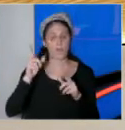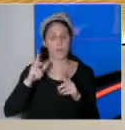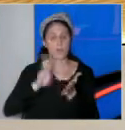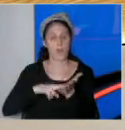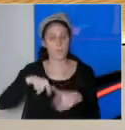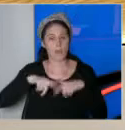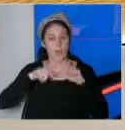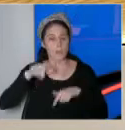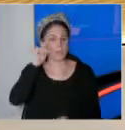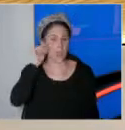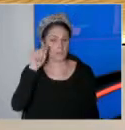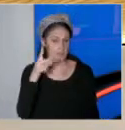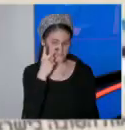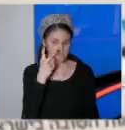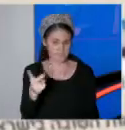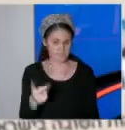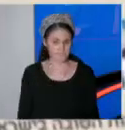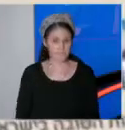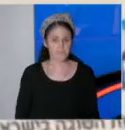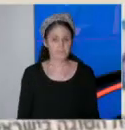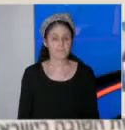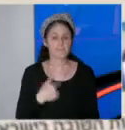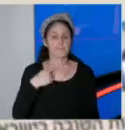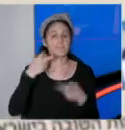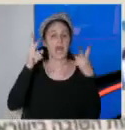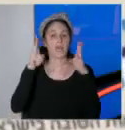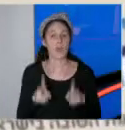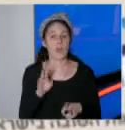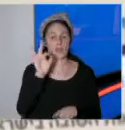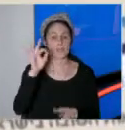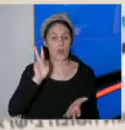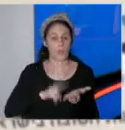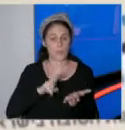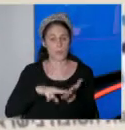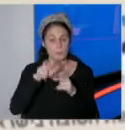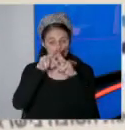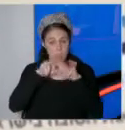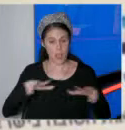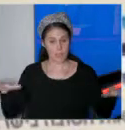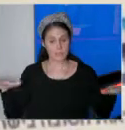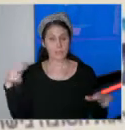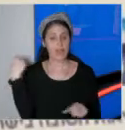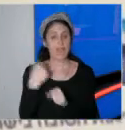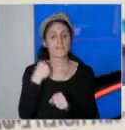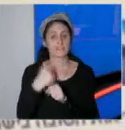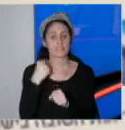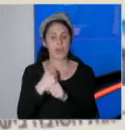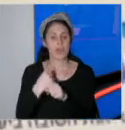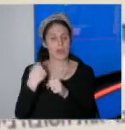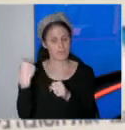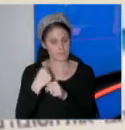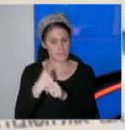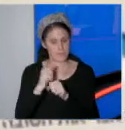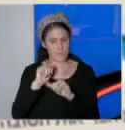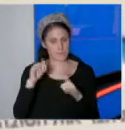בואו נראה קטע מהדברים שנאמרו שם. היכולת של הקופות בארץ לבצע את המשימה